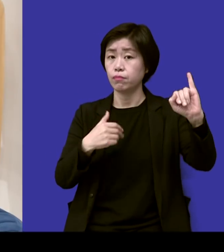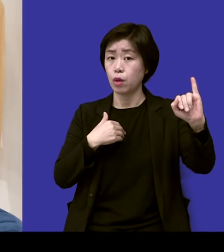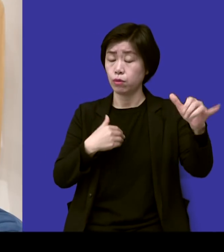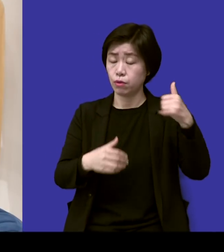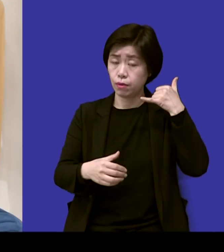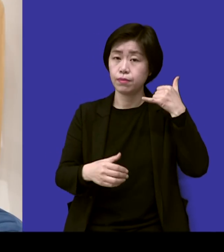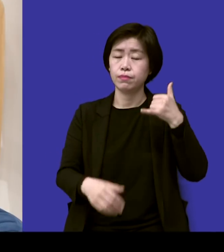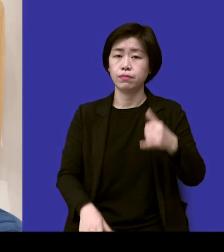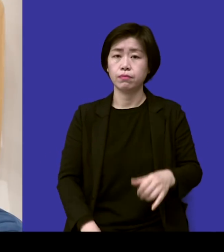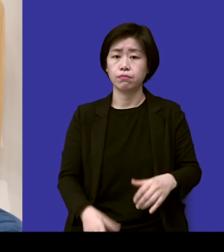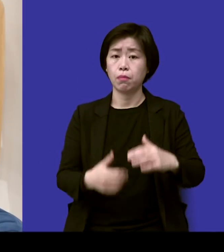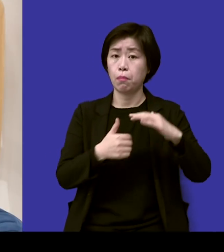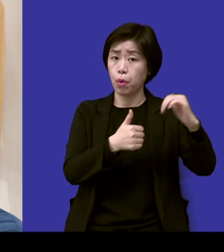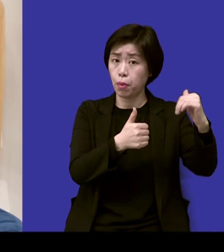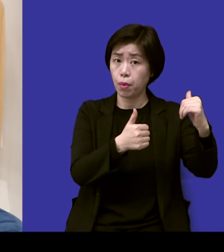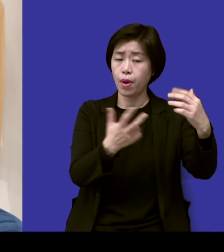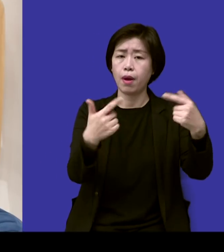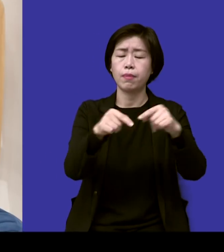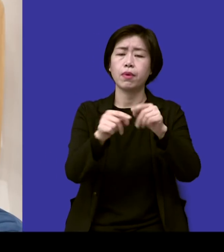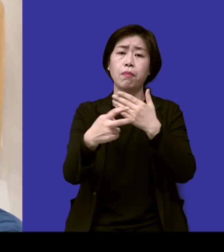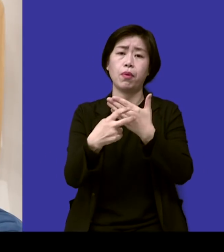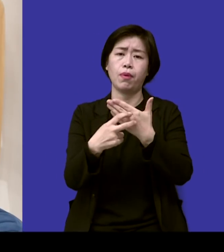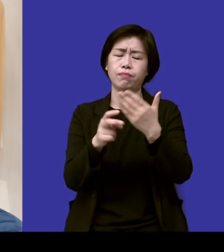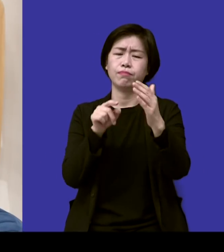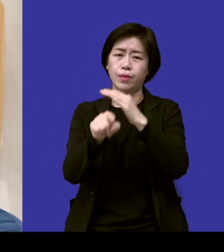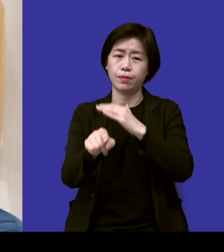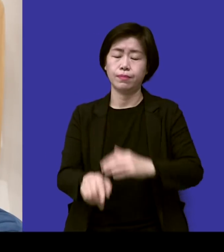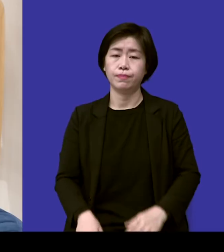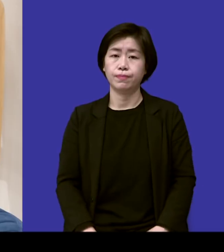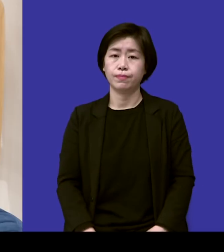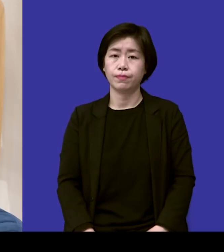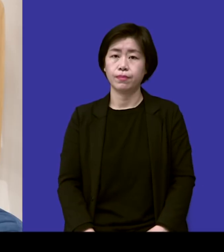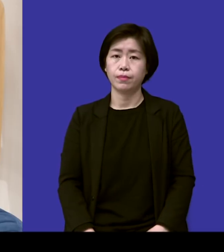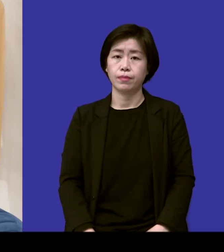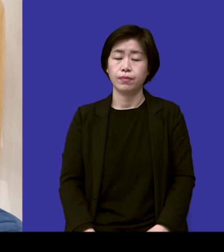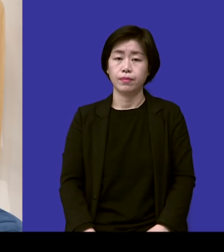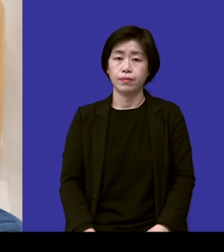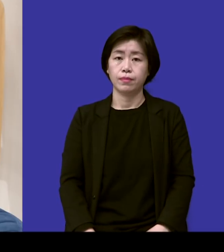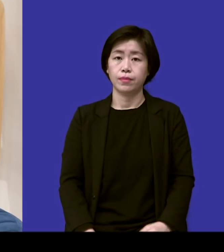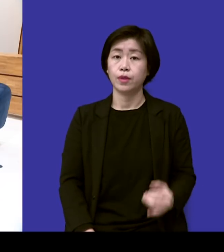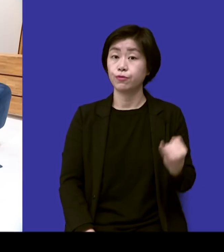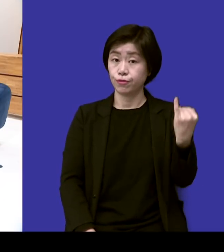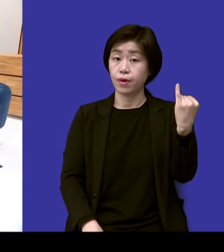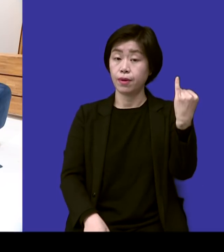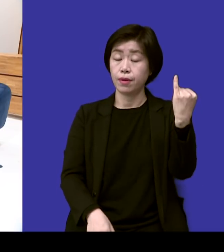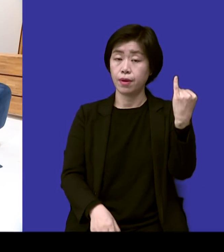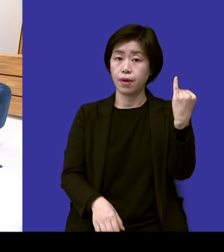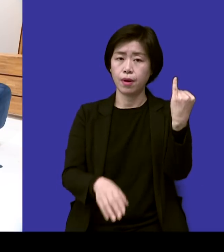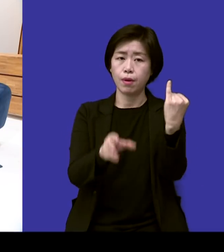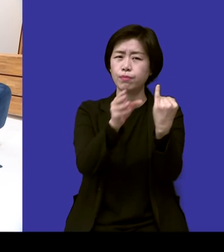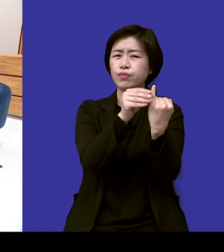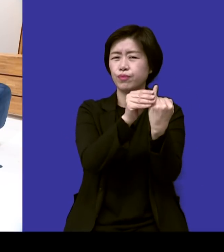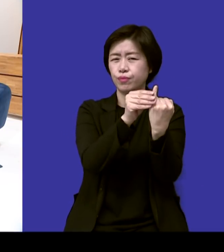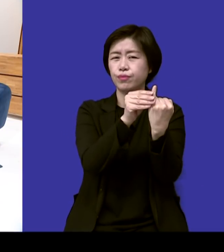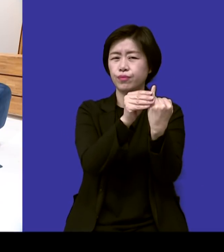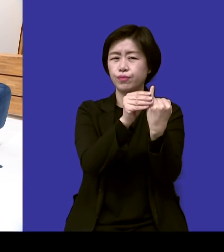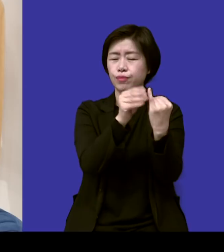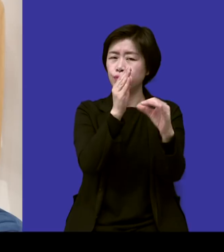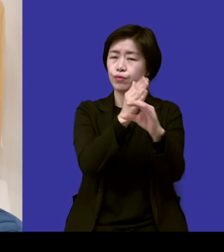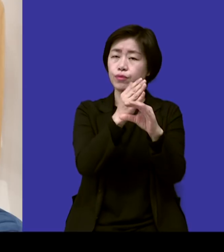예. 가자 해서 누나가 거의 막달이라고 하죠. 거의 이제 아이가 출산해야 될 때쯤에 네네. 병원을